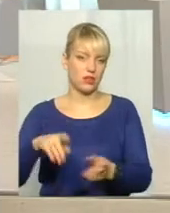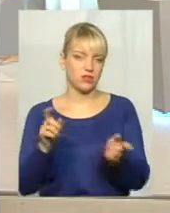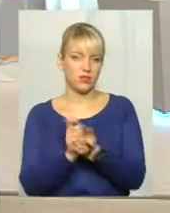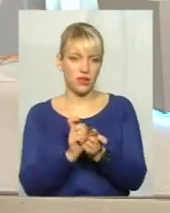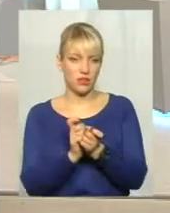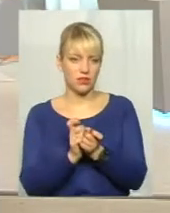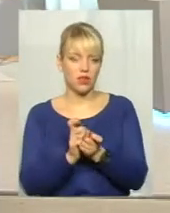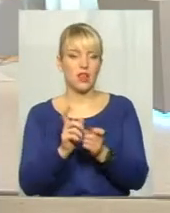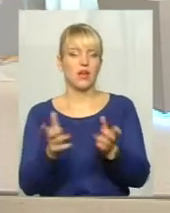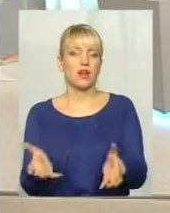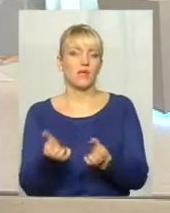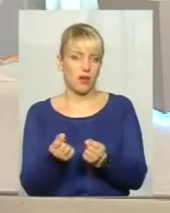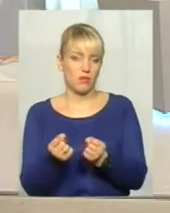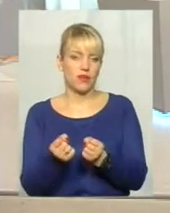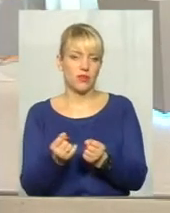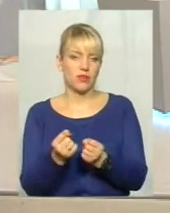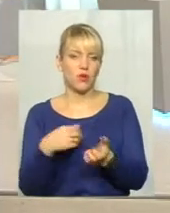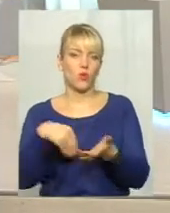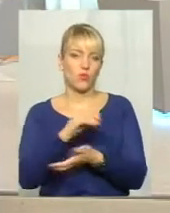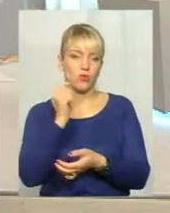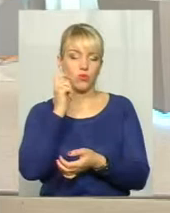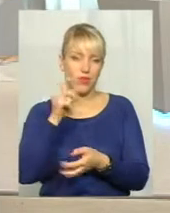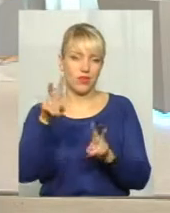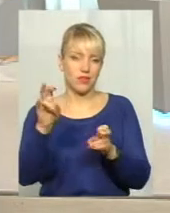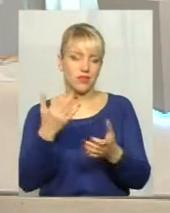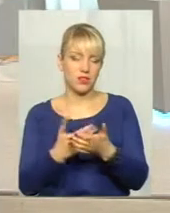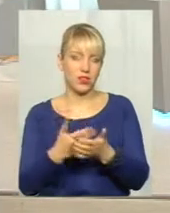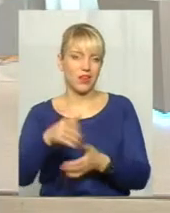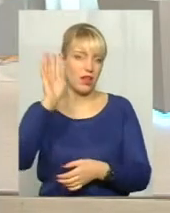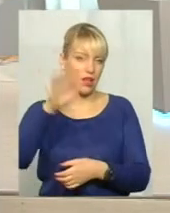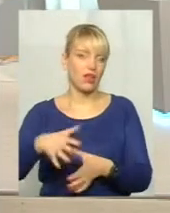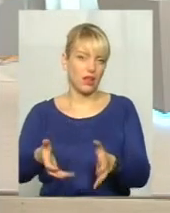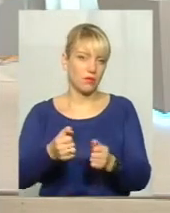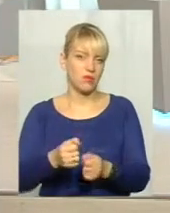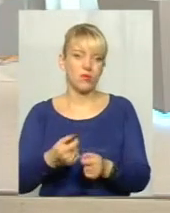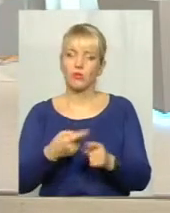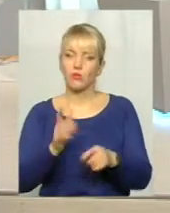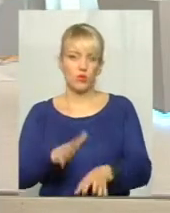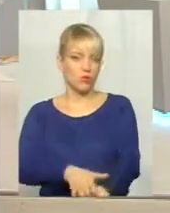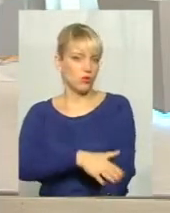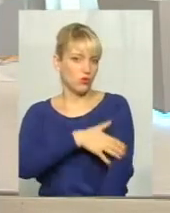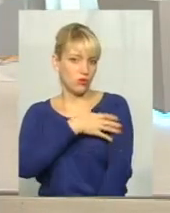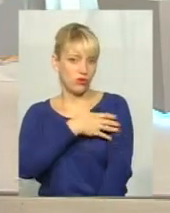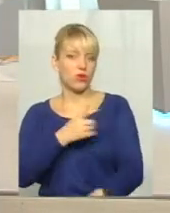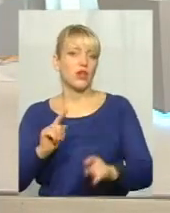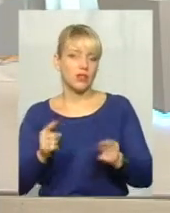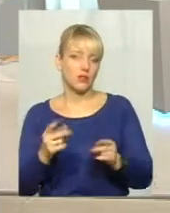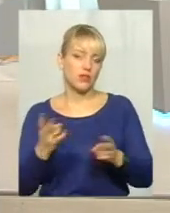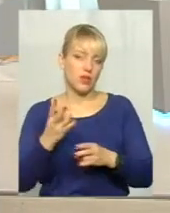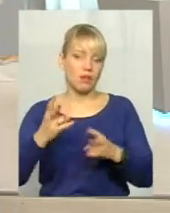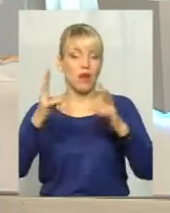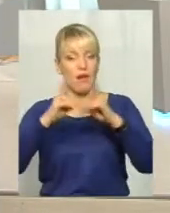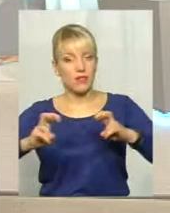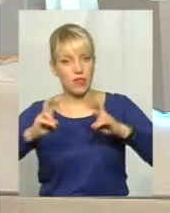сваряться, приймати купую українське, ну та най там собі там приймають, то мабуть буде йти дуже довго. Дійсно, треба аналізувати